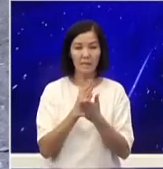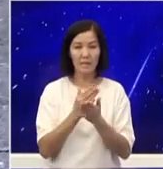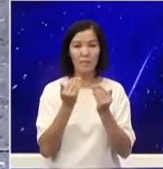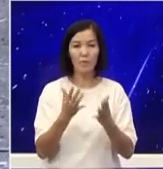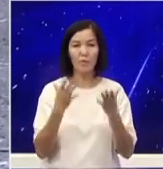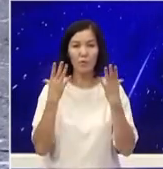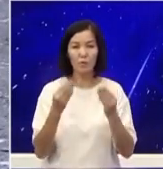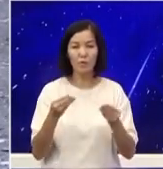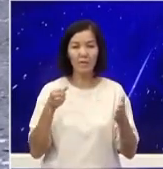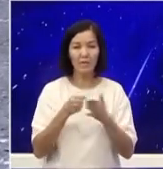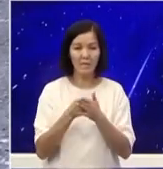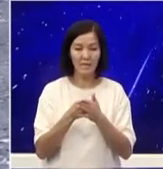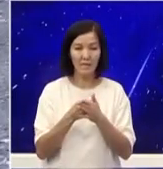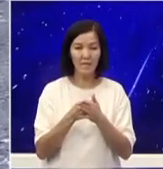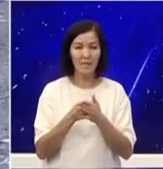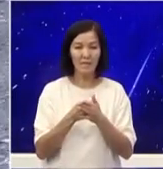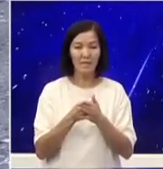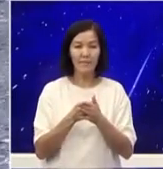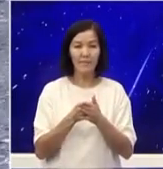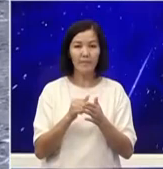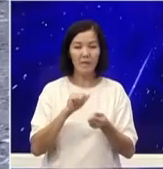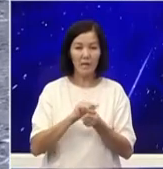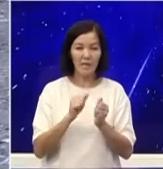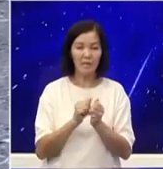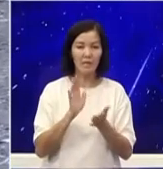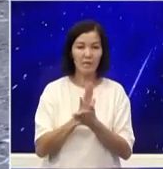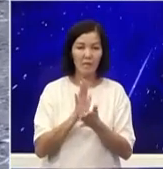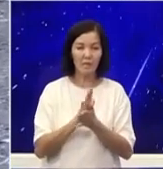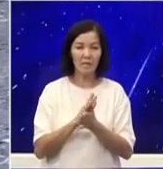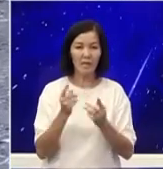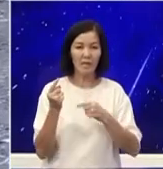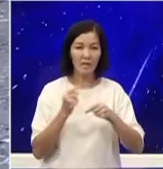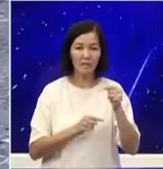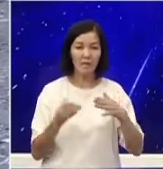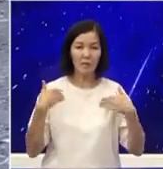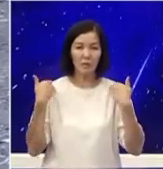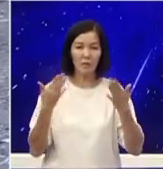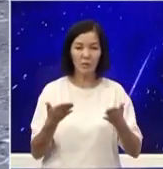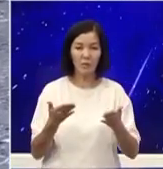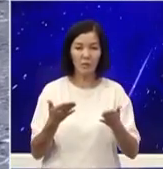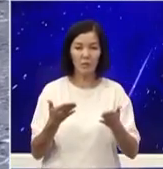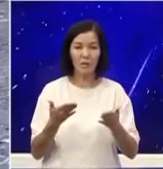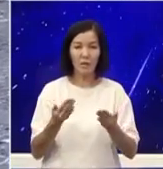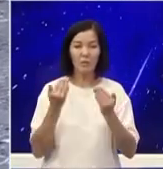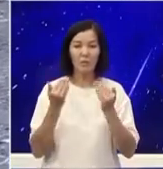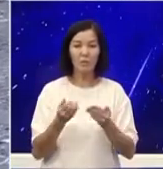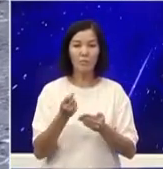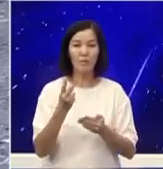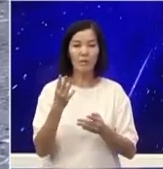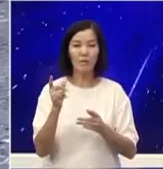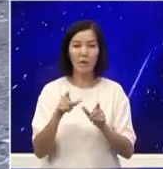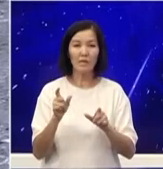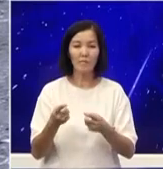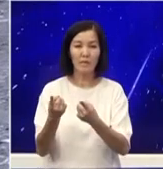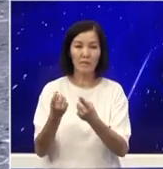Бүгінгі күнге дейін де осы қатты тұрмыстық қалдықтарға жеке кәсіпкерлердің ұсынысы ретінде, ұсынысы негізінде осы жерге бірнеше кәсіпкерлер